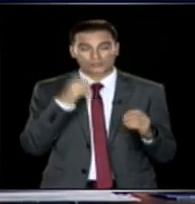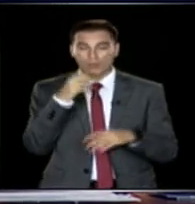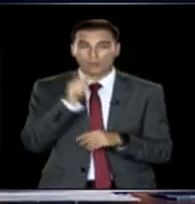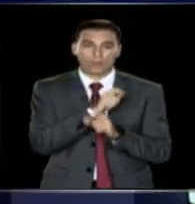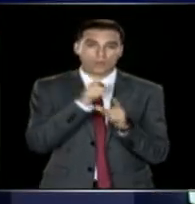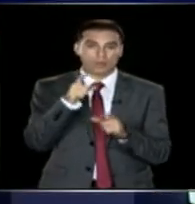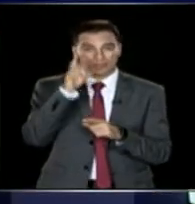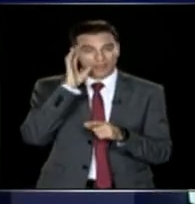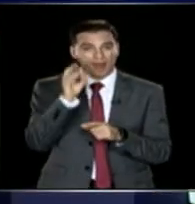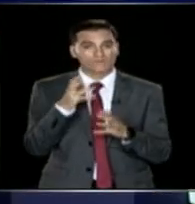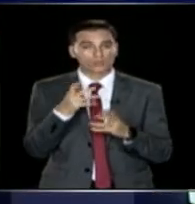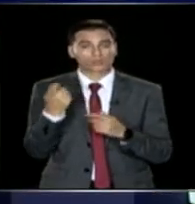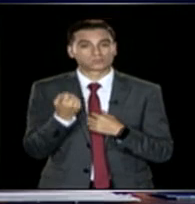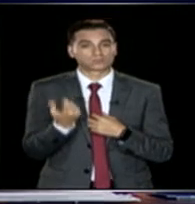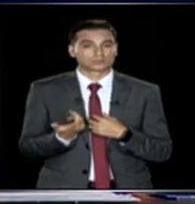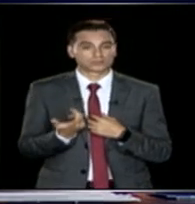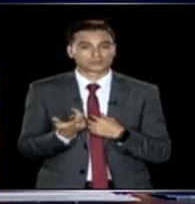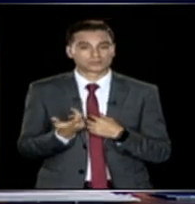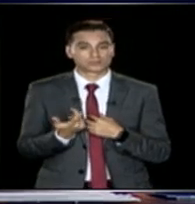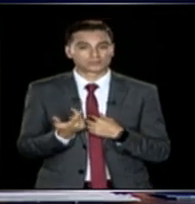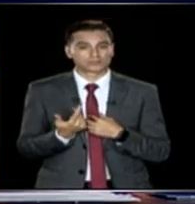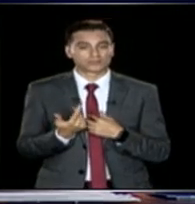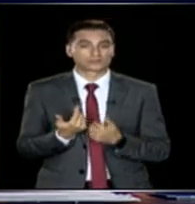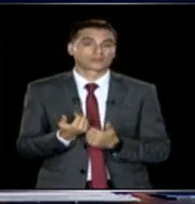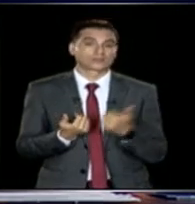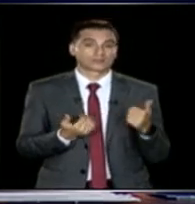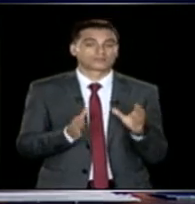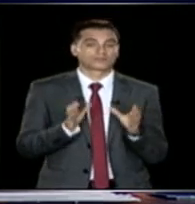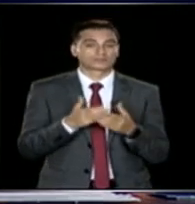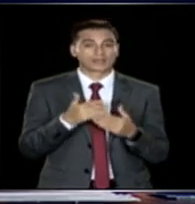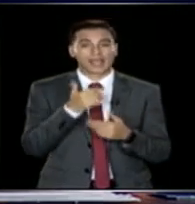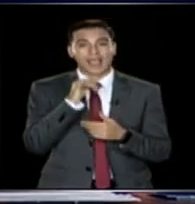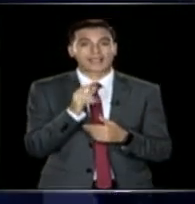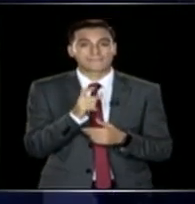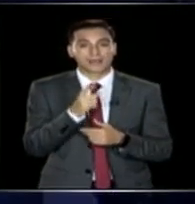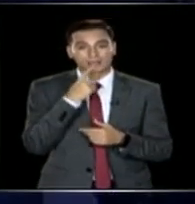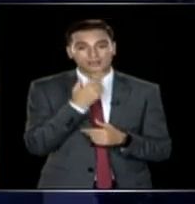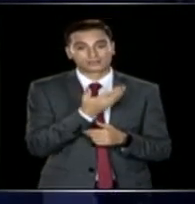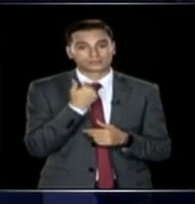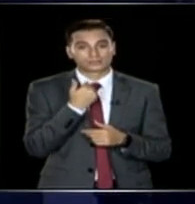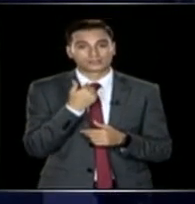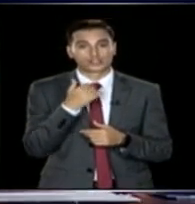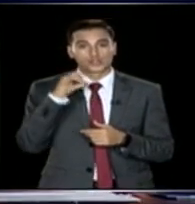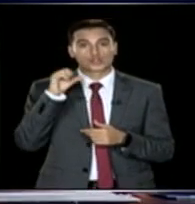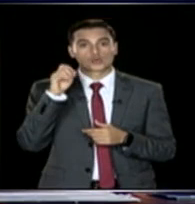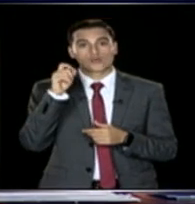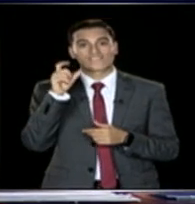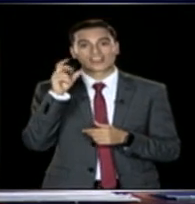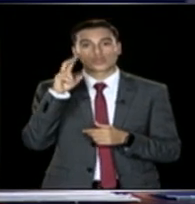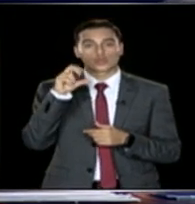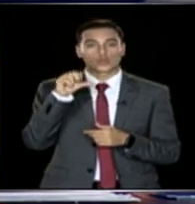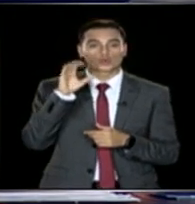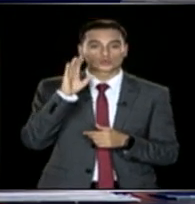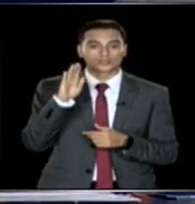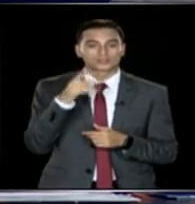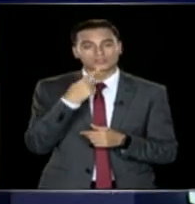التوتر ده توتر لأنك أنت فاهم كرة كويس. ايمن مين؟ يوفنتوس؟ طبعا اليوفنتوس،